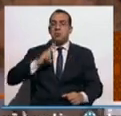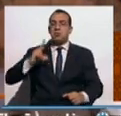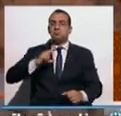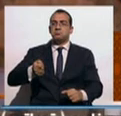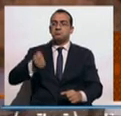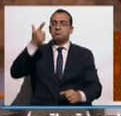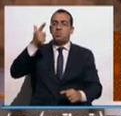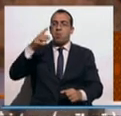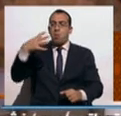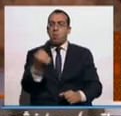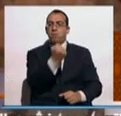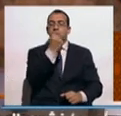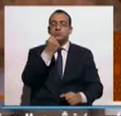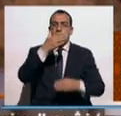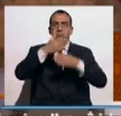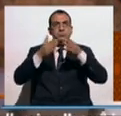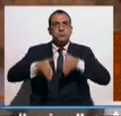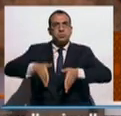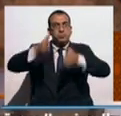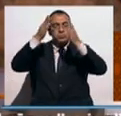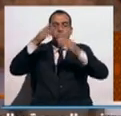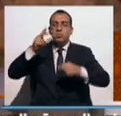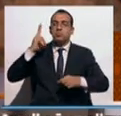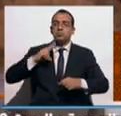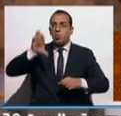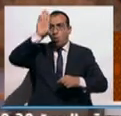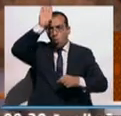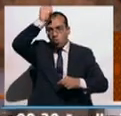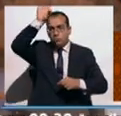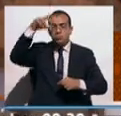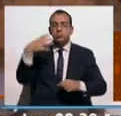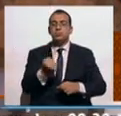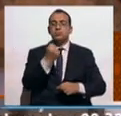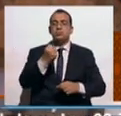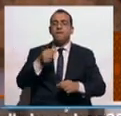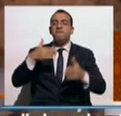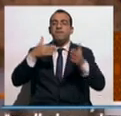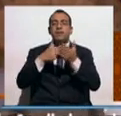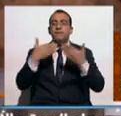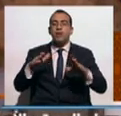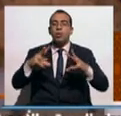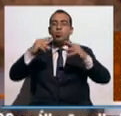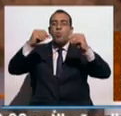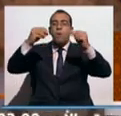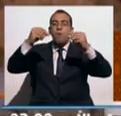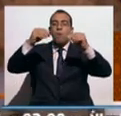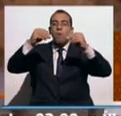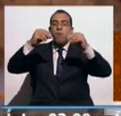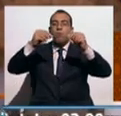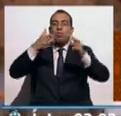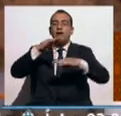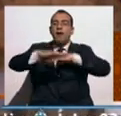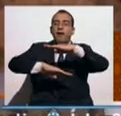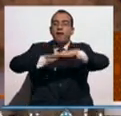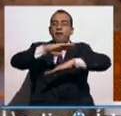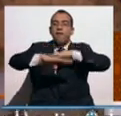ومهما كان ملكه ومهما كان سلطانه وجاهه، فإنه في النهاية لن يخرج من الدنيا إلا بهذا